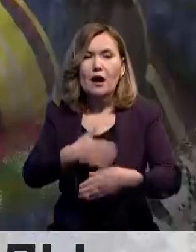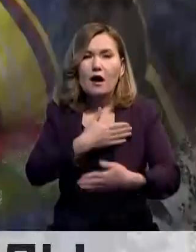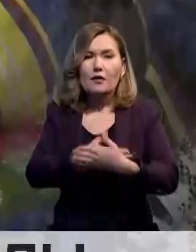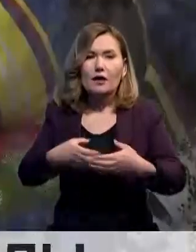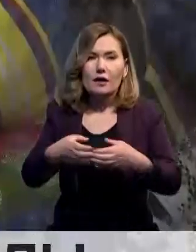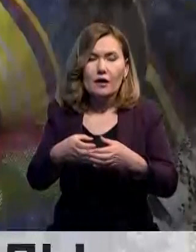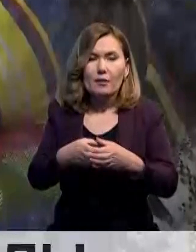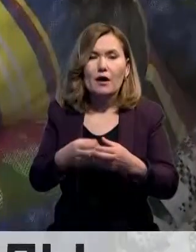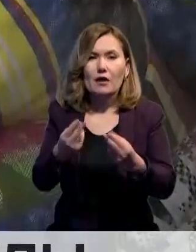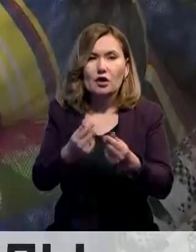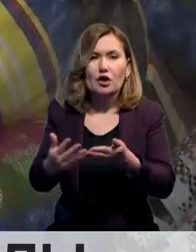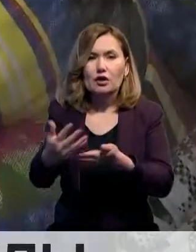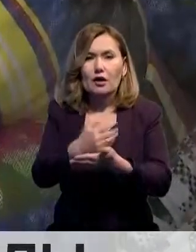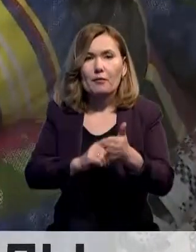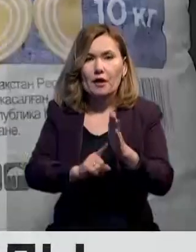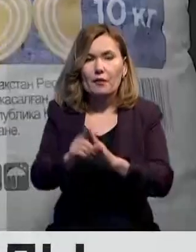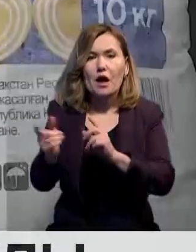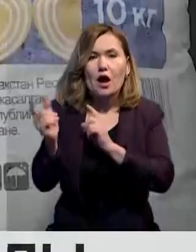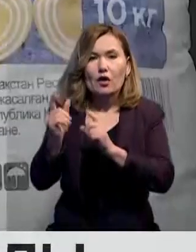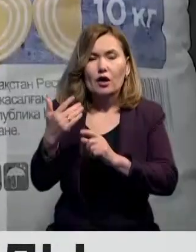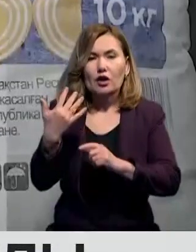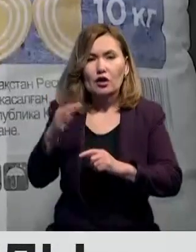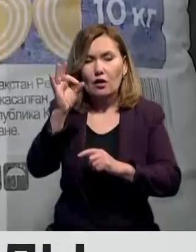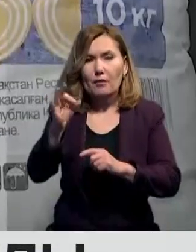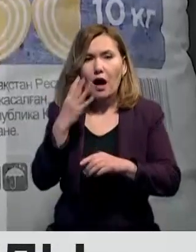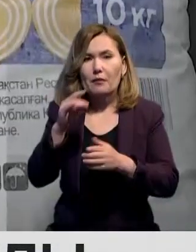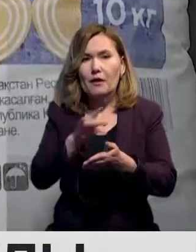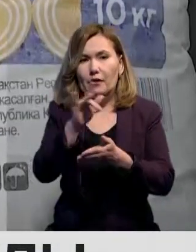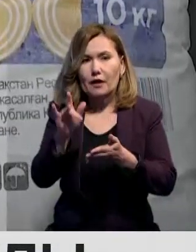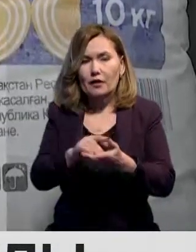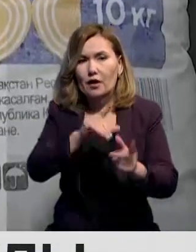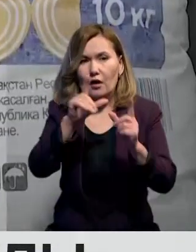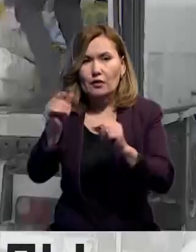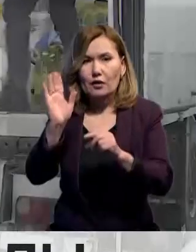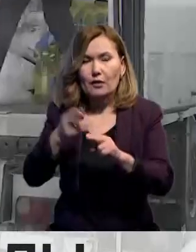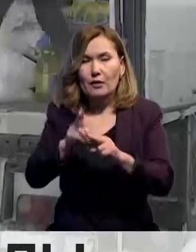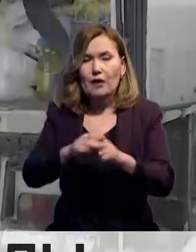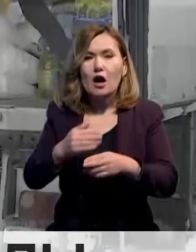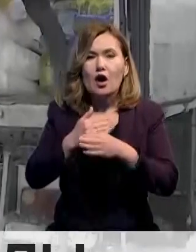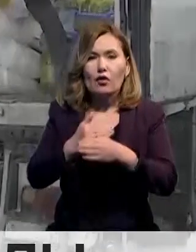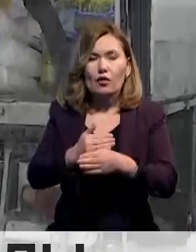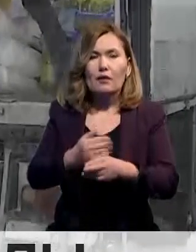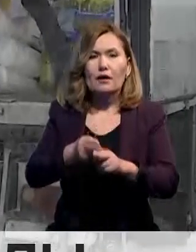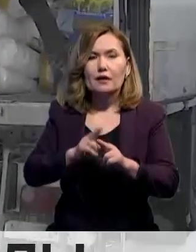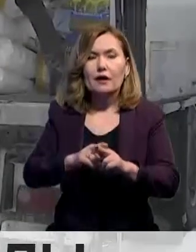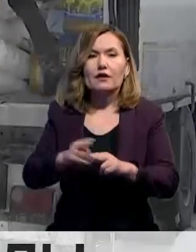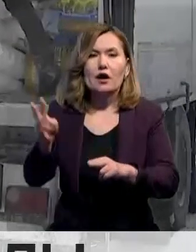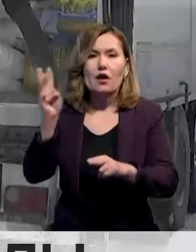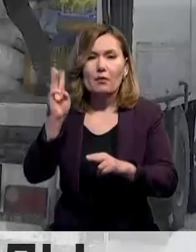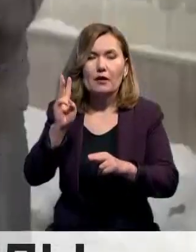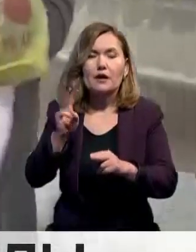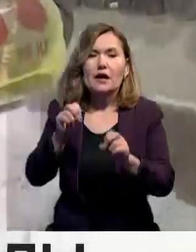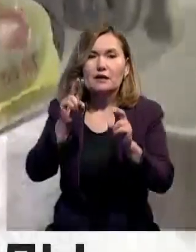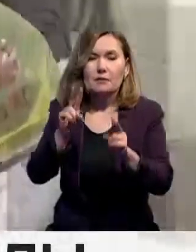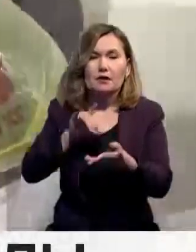еріктілері жылу жинауға кіріскен. Жүк көліктерінің жартысы бүгін Алматы қаласына жолға шығады. Одан әрі гуманитарлық көмек елшілік ұсынған